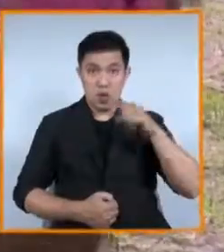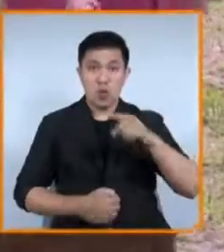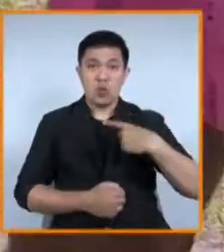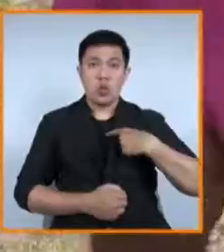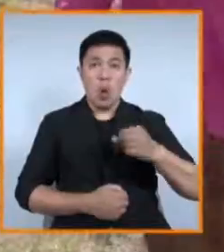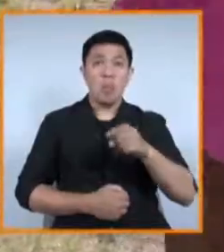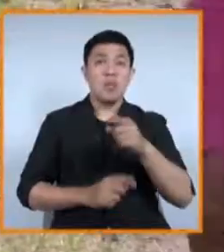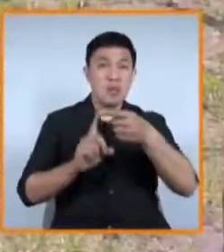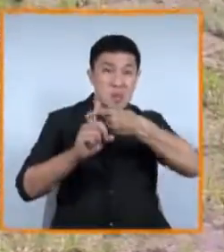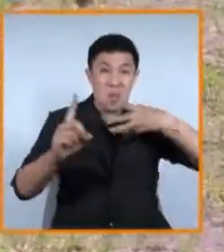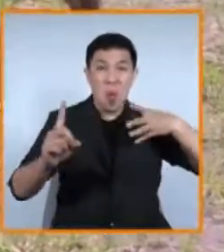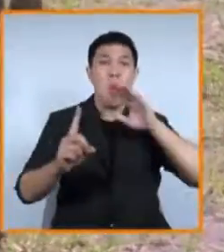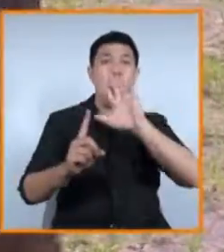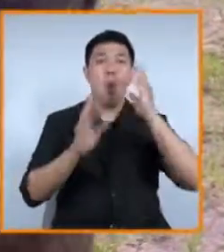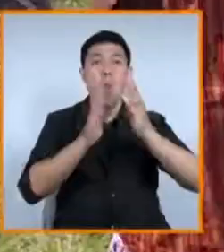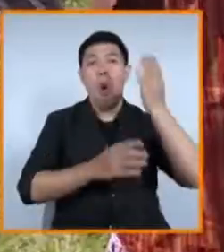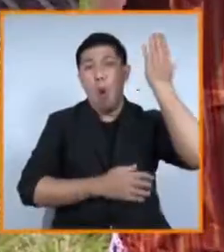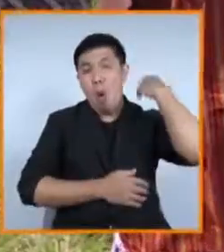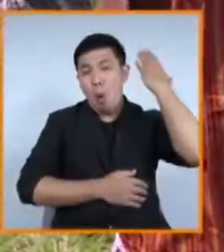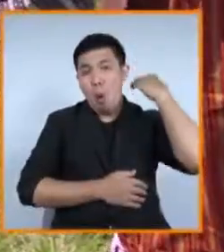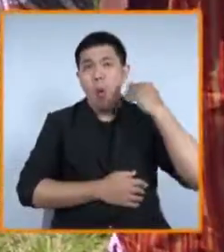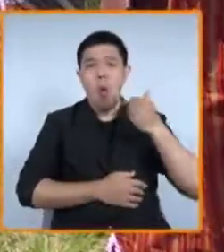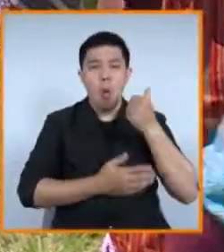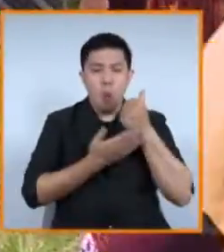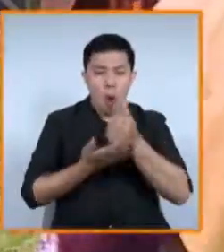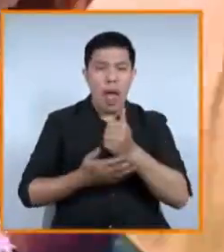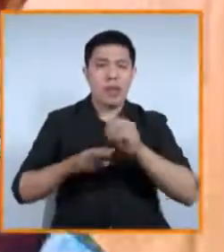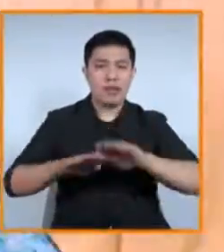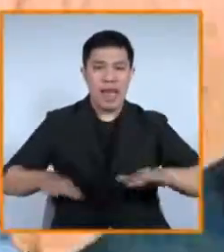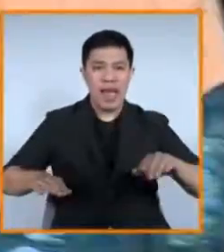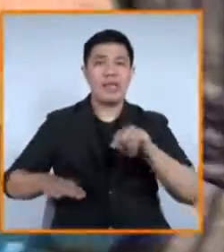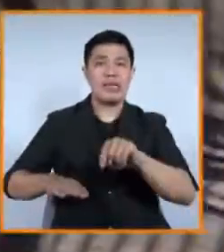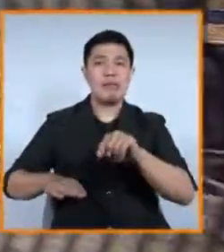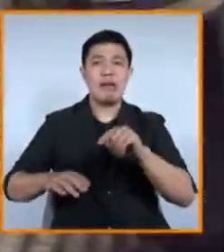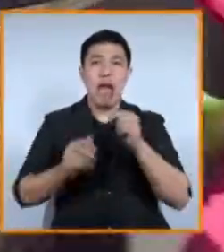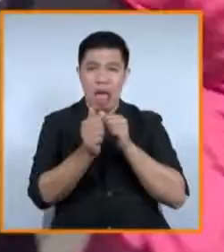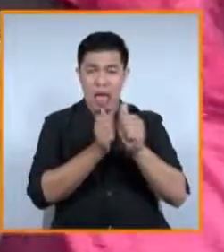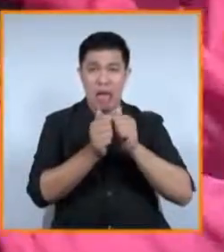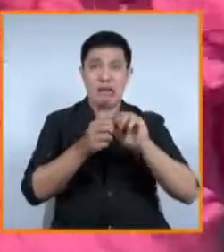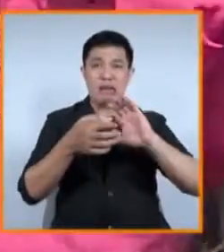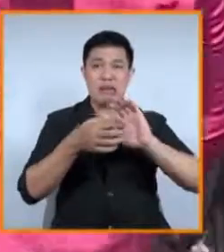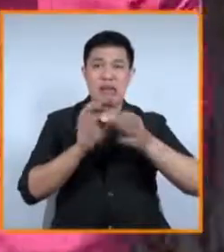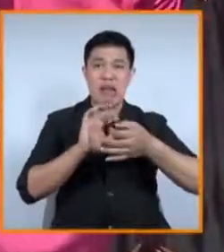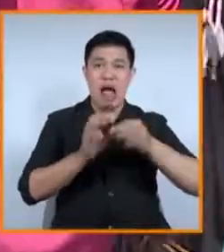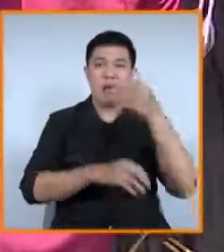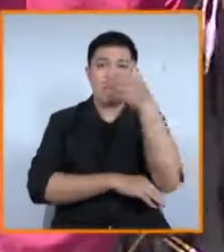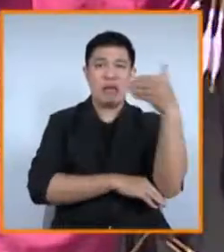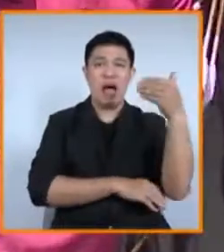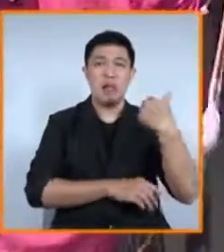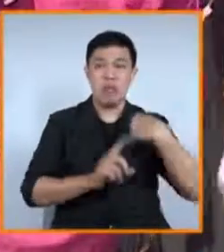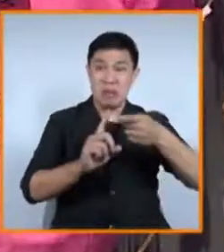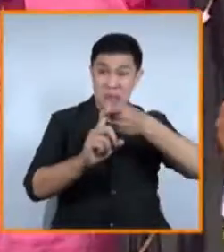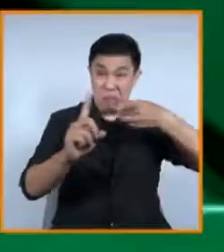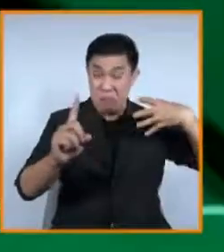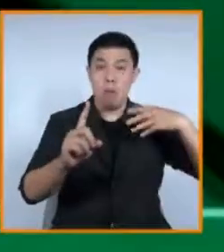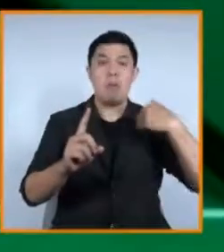ในเจมพาริงกันของคนรุ่นก่อนยังส่งผลดีต่อเด็กรุ่นหลังในประเทศให้เข้าแข่งขันกีฬาระดับนานาชาติซึ่งยิงธนู